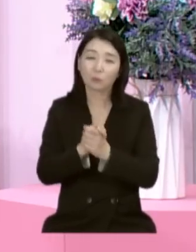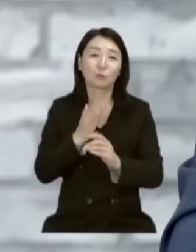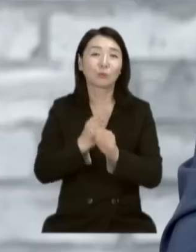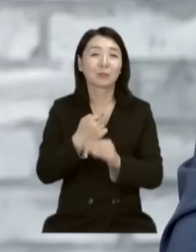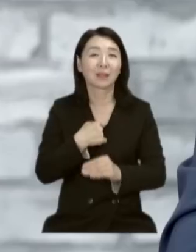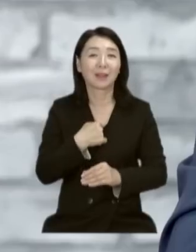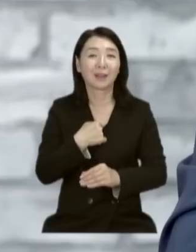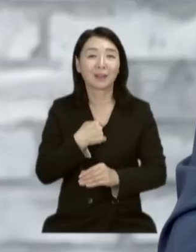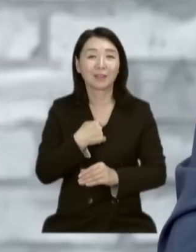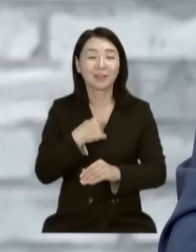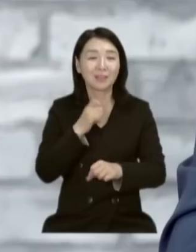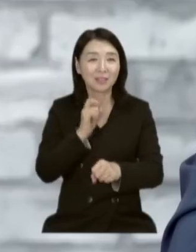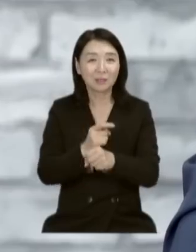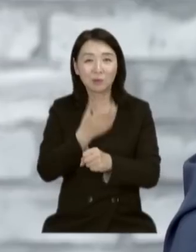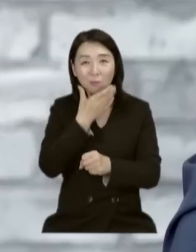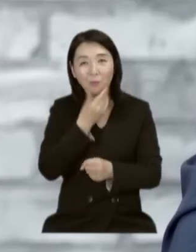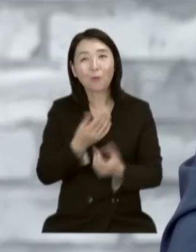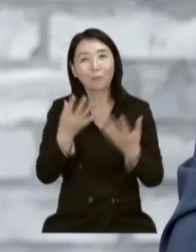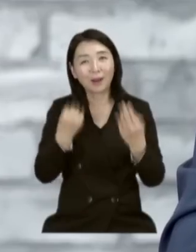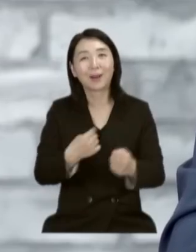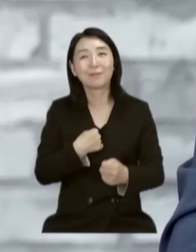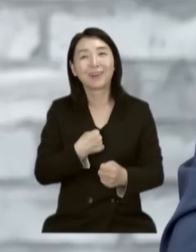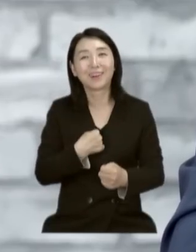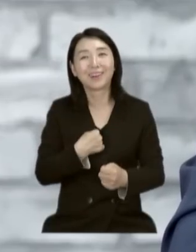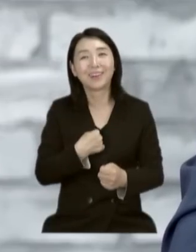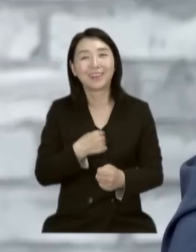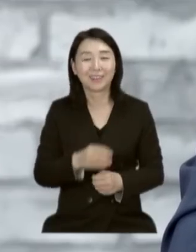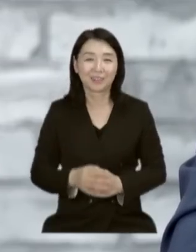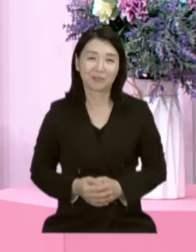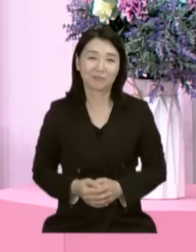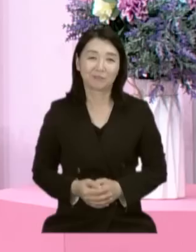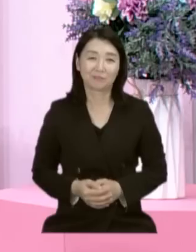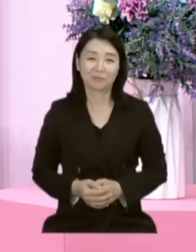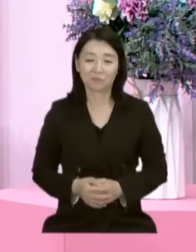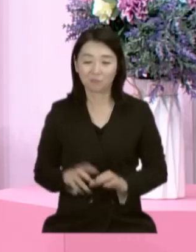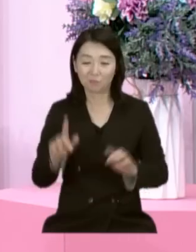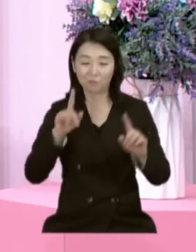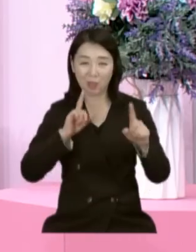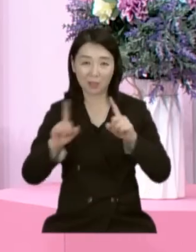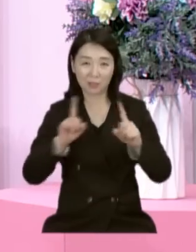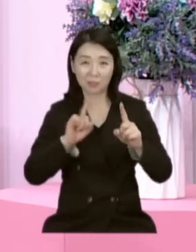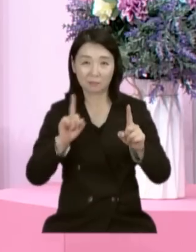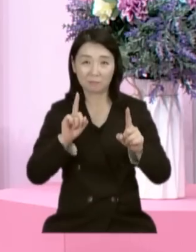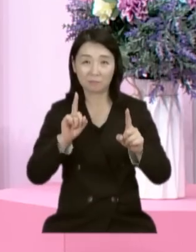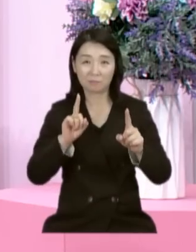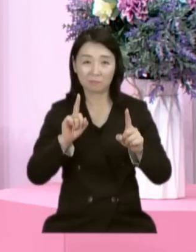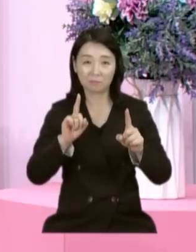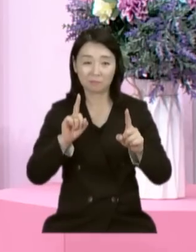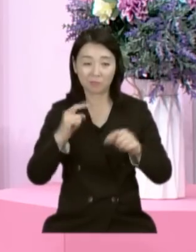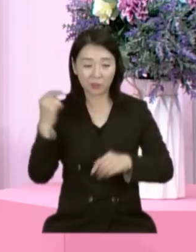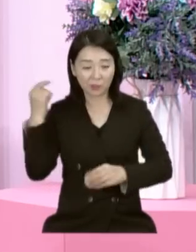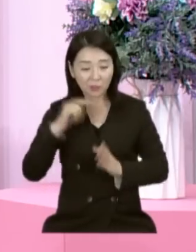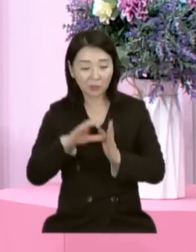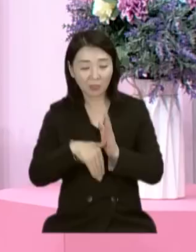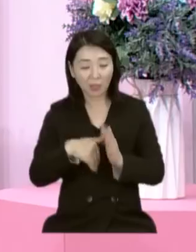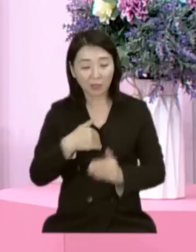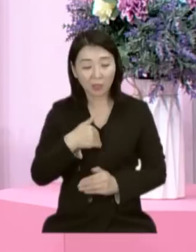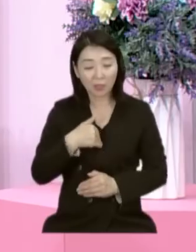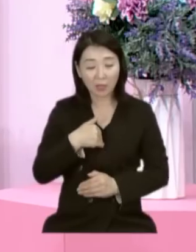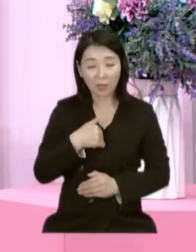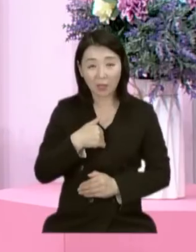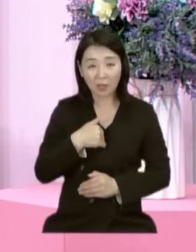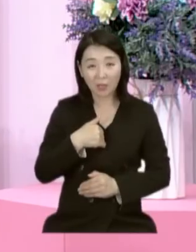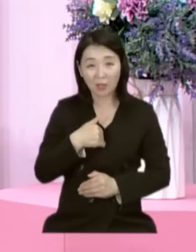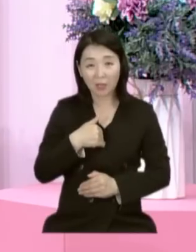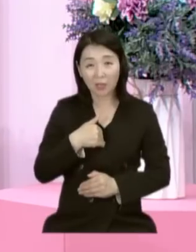기도하고 있더라고요. 받은 복도 많은데. 네. 그래서 그 말씀을 이제 그 들으면서 내가